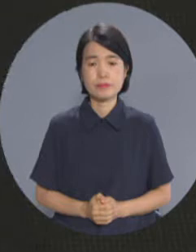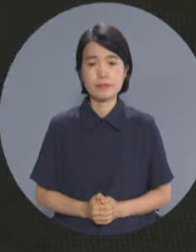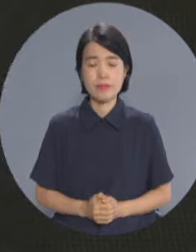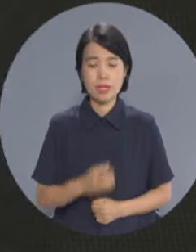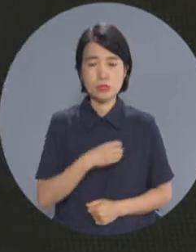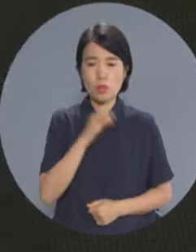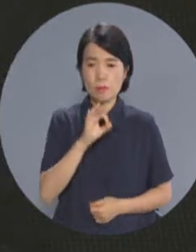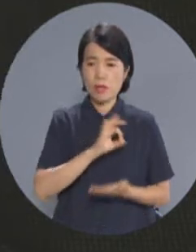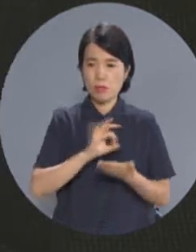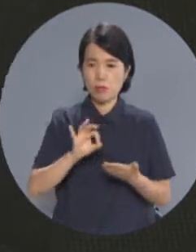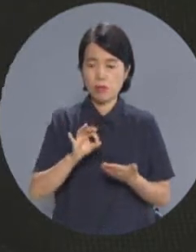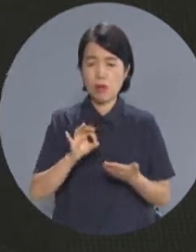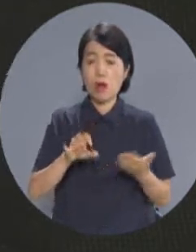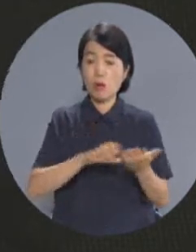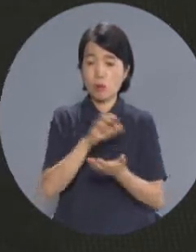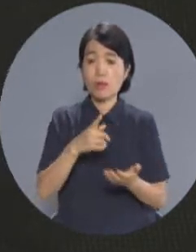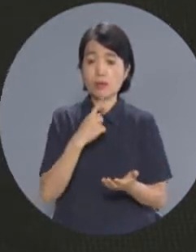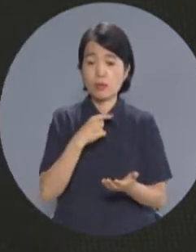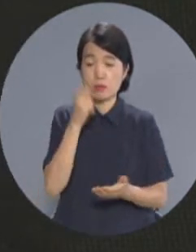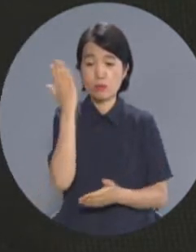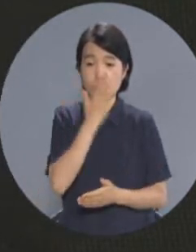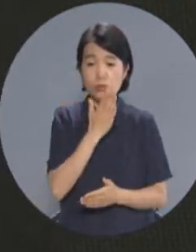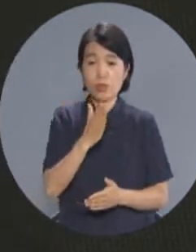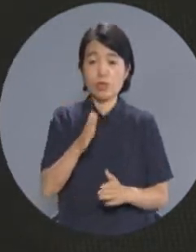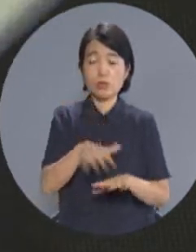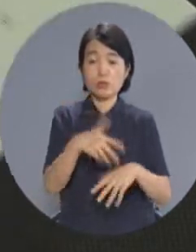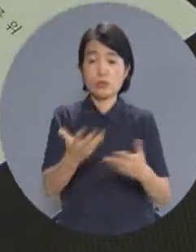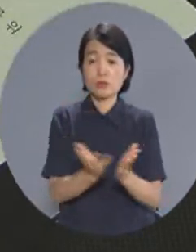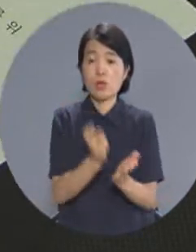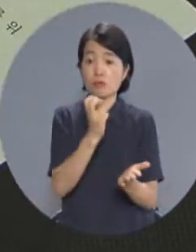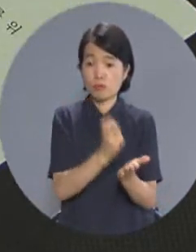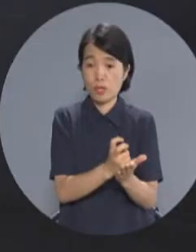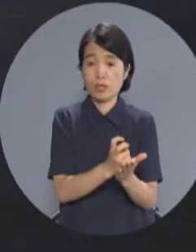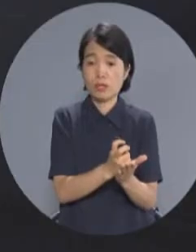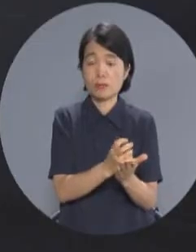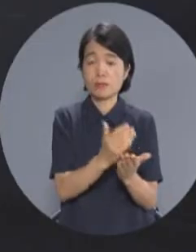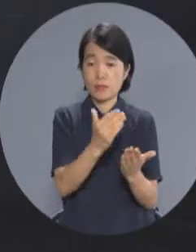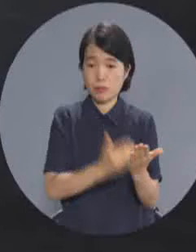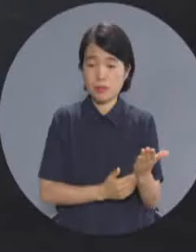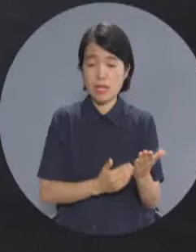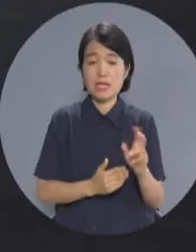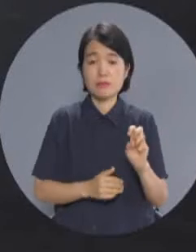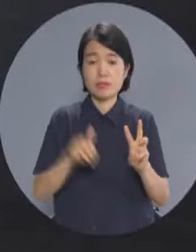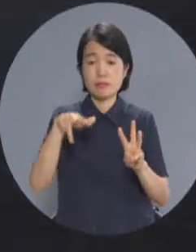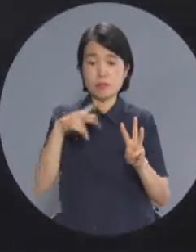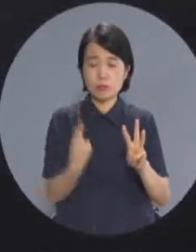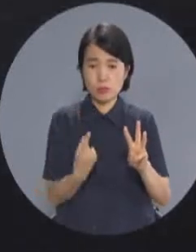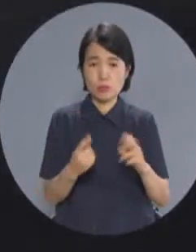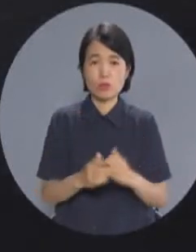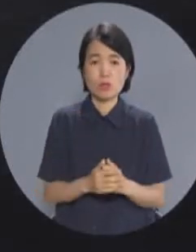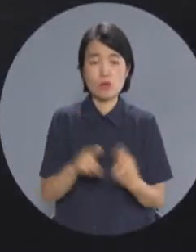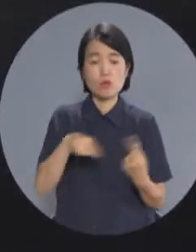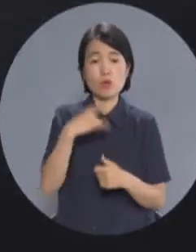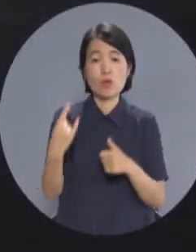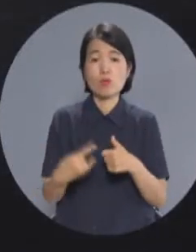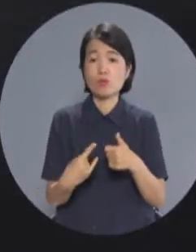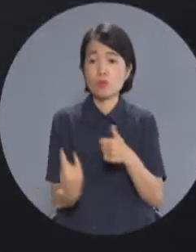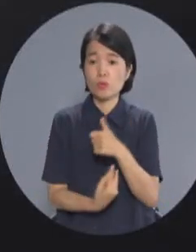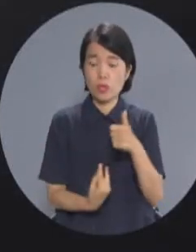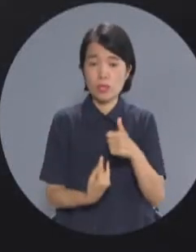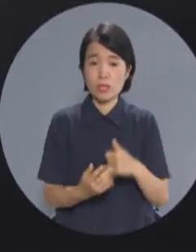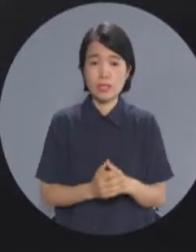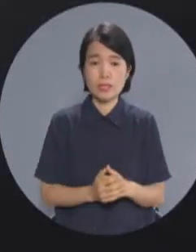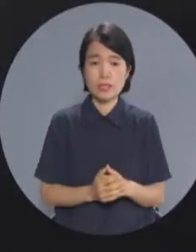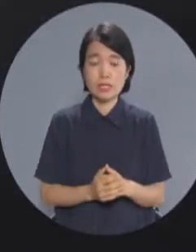조합비 유용 논란이 불거진 여수의 한 노동조합 규약집입니다. 제23조를 보면 운영위원회 위원은